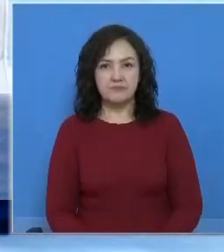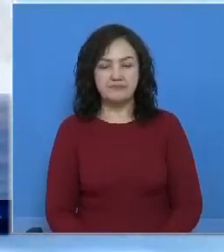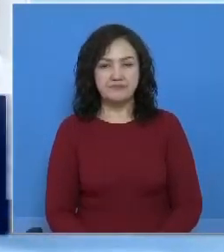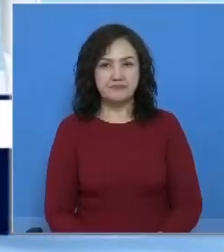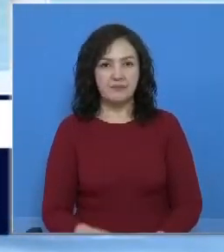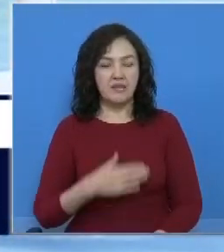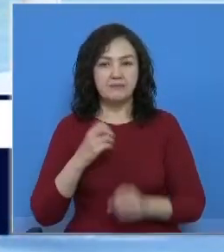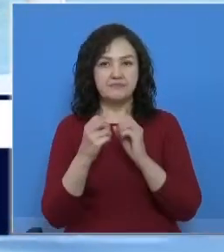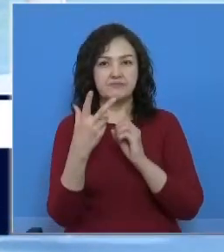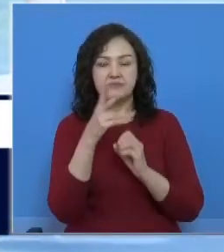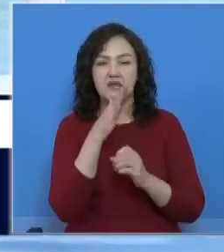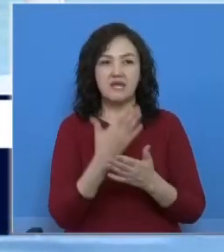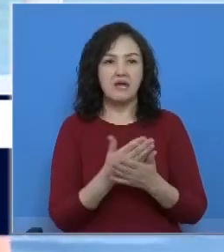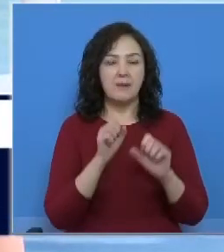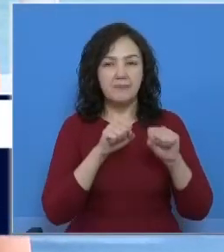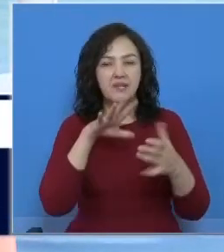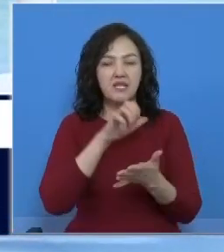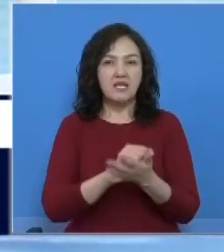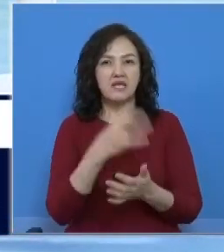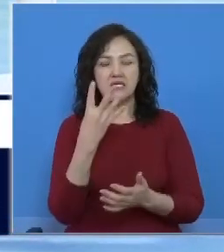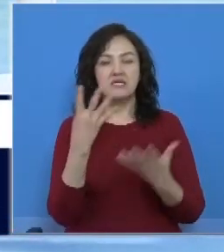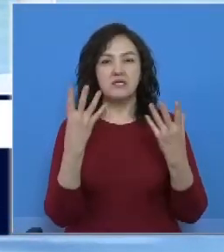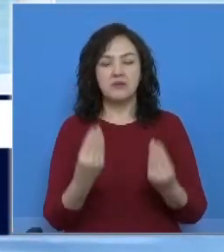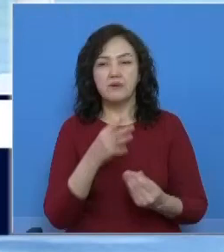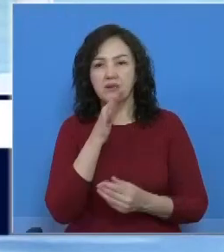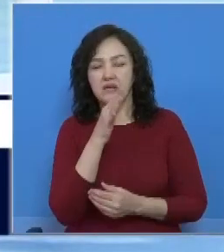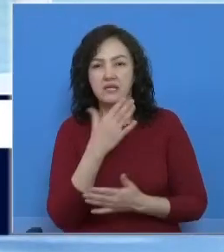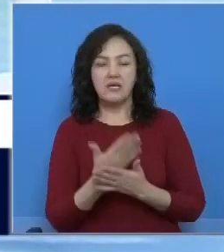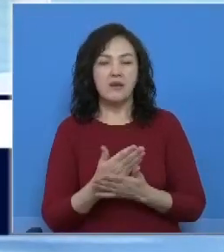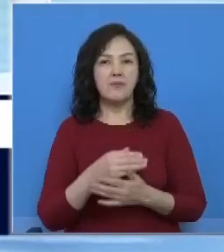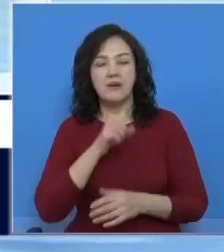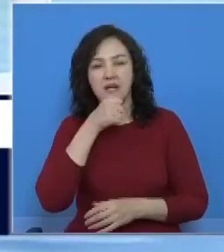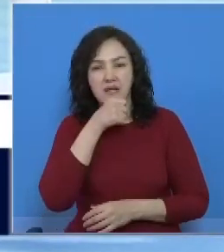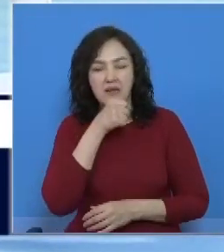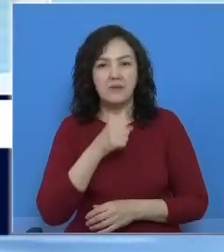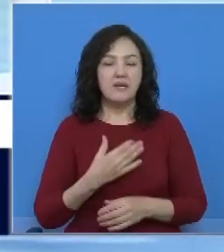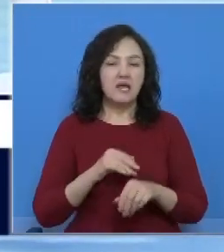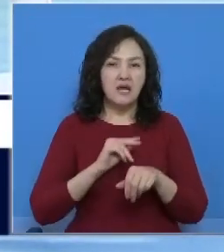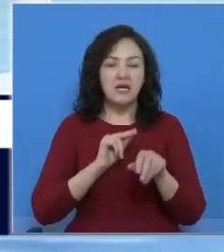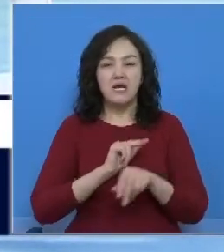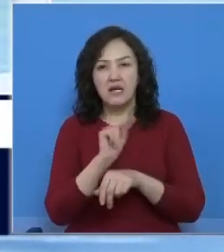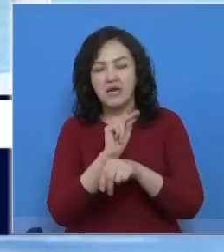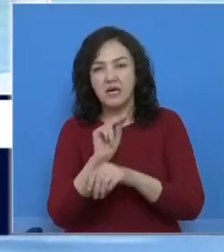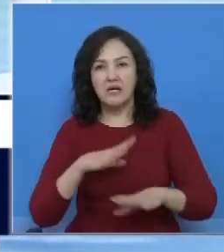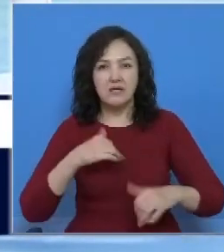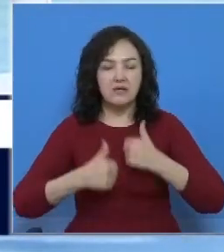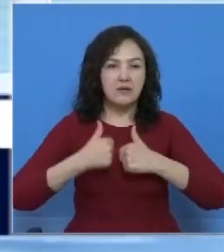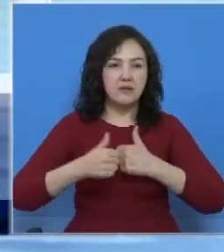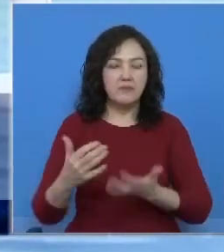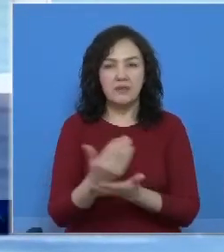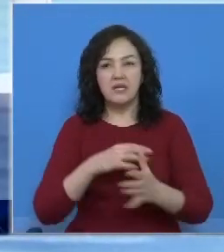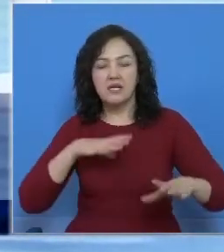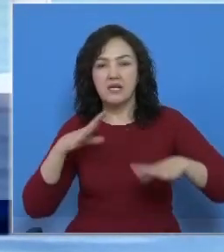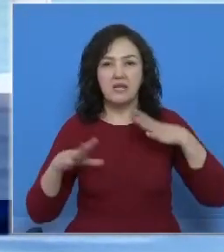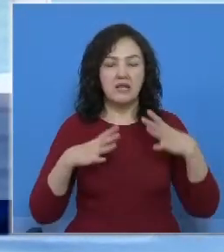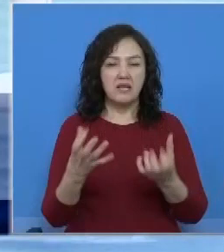мне 13 лет Боксом занимаюсь уже 4 года с маленьких лет дедушка готовил меня на ринг возил с собой на сборы брал на тренировки